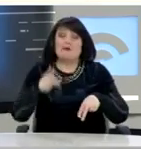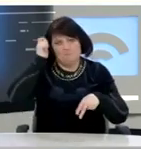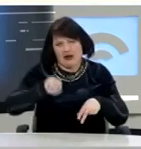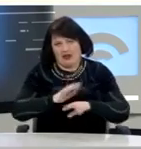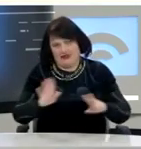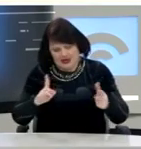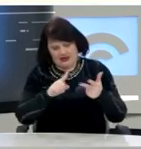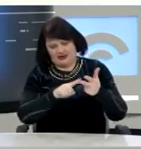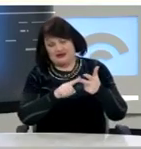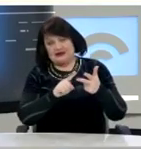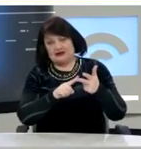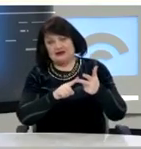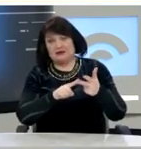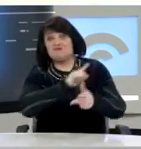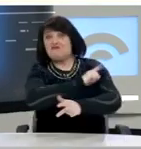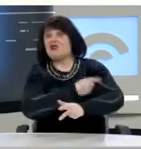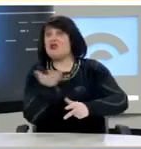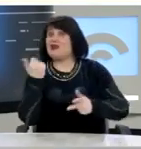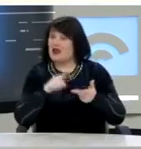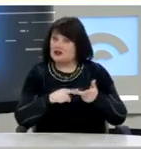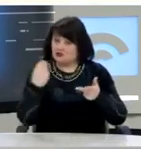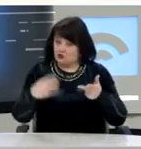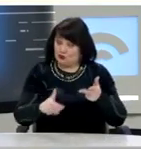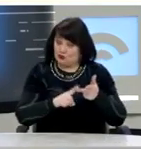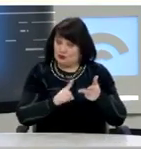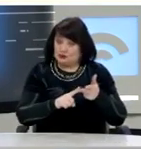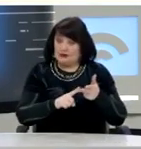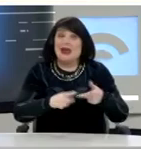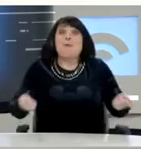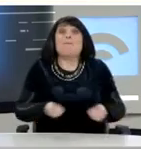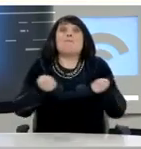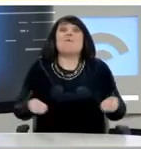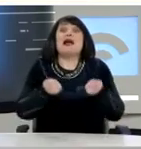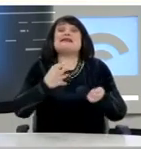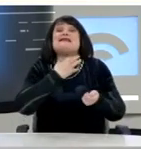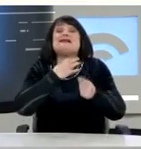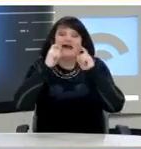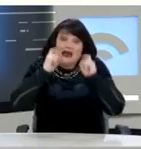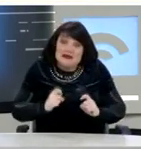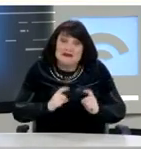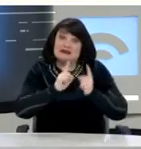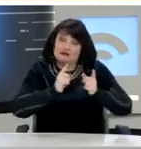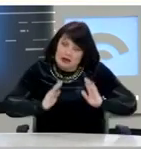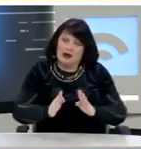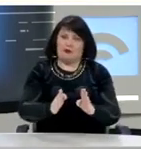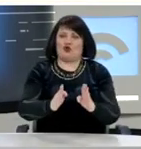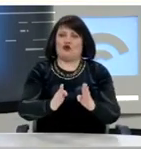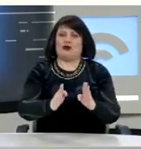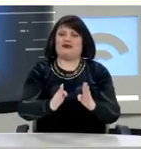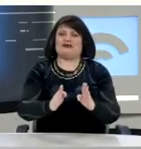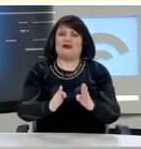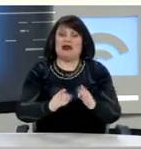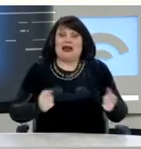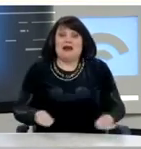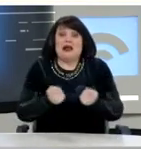και ανίκανοι, και αυτό είναι το μεγαλύτερο πρόβλημα, να προωθήσετε στην πράξη που είναι απαραίτητη αυτή τη συμφωνία ώστε να